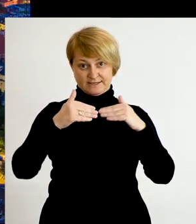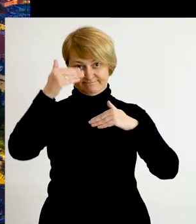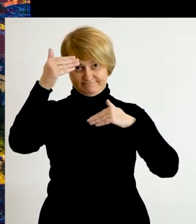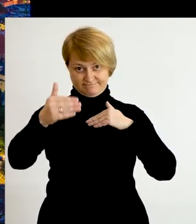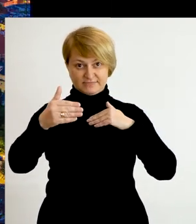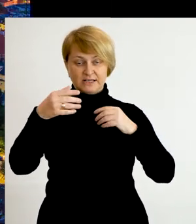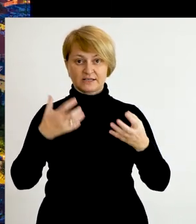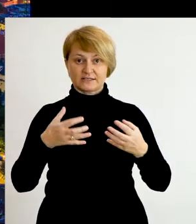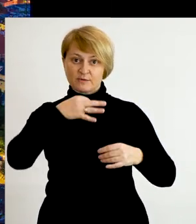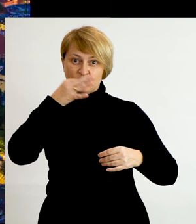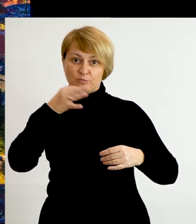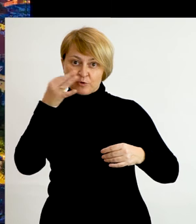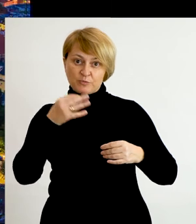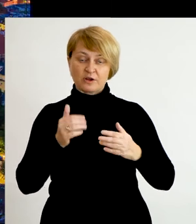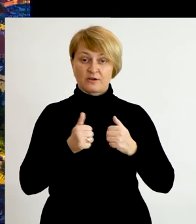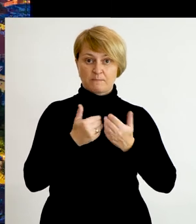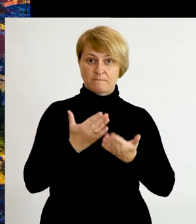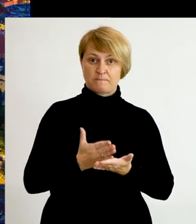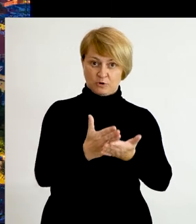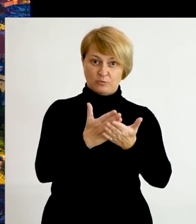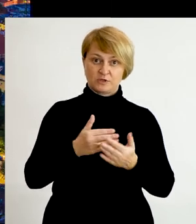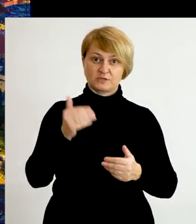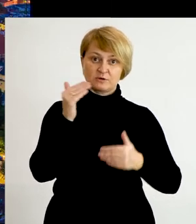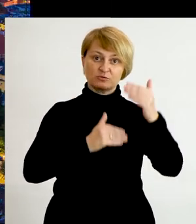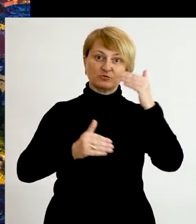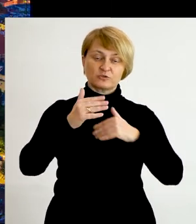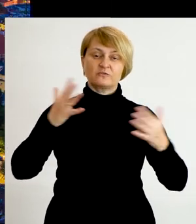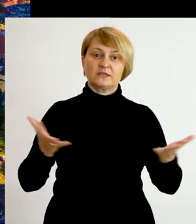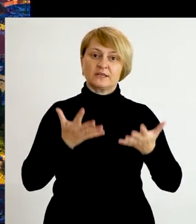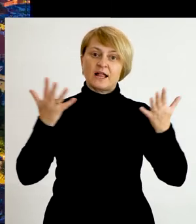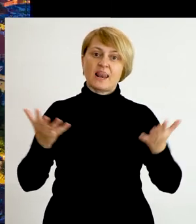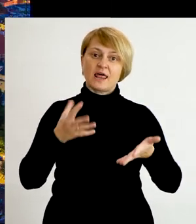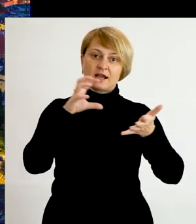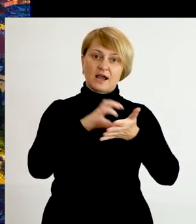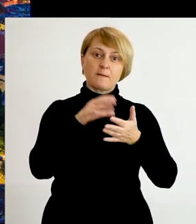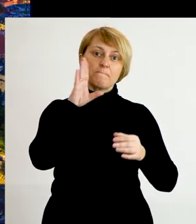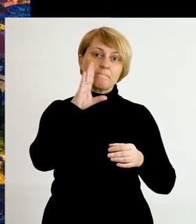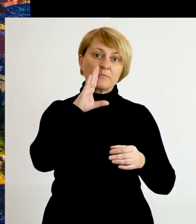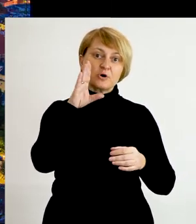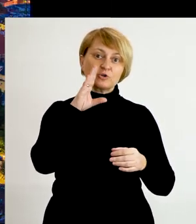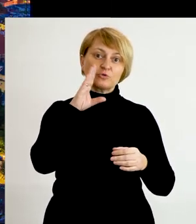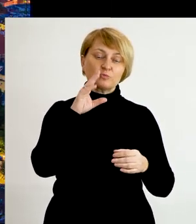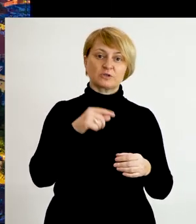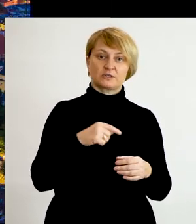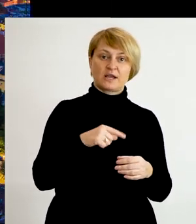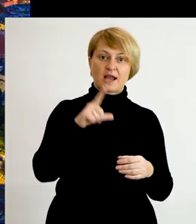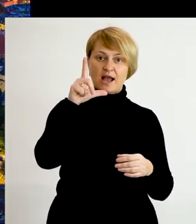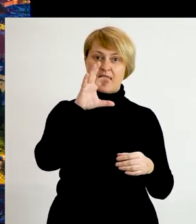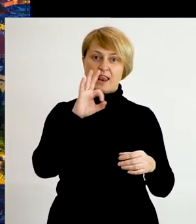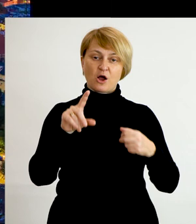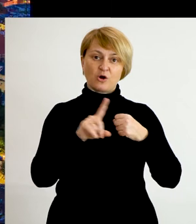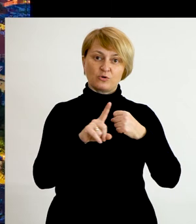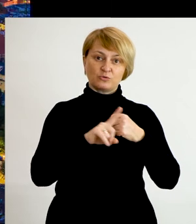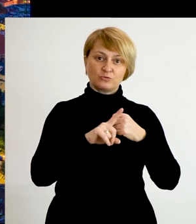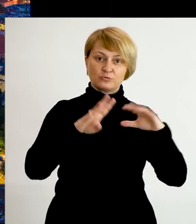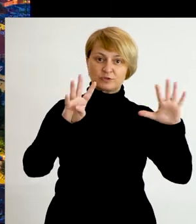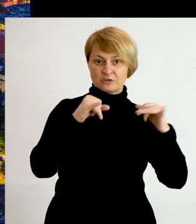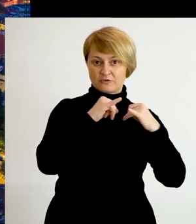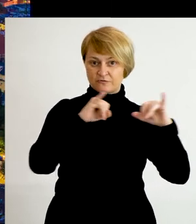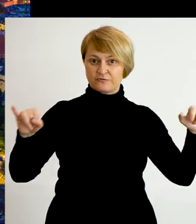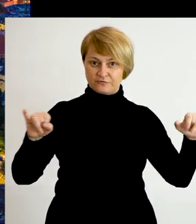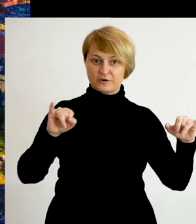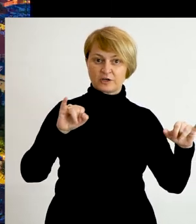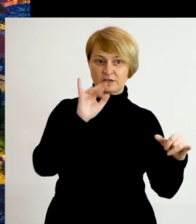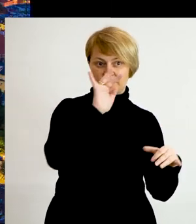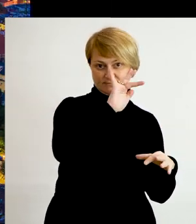poprawić. Propozycja zbudowania lekkiej hali namiotowej, takiej choćby podobnej, jak jest przy liceum naszym numer 9 na Oleskiej, jeszcze w